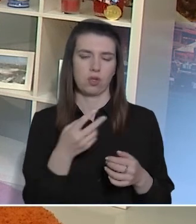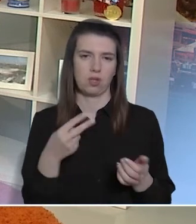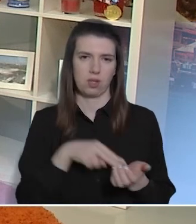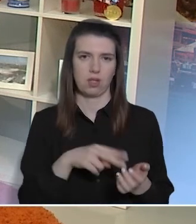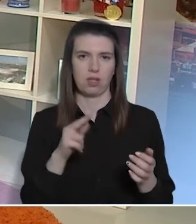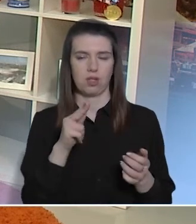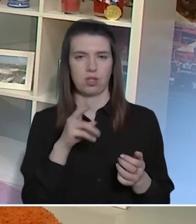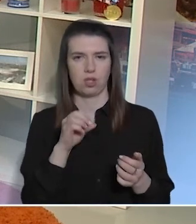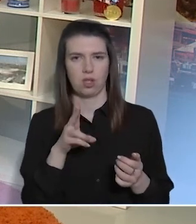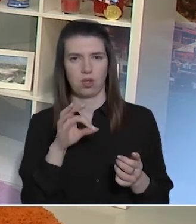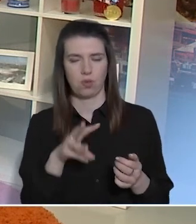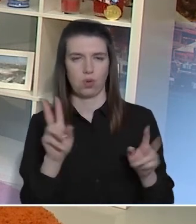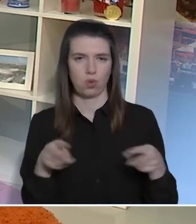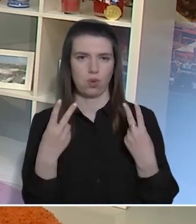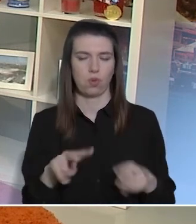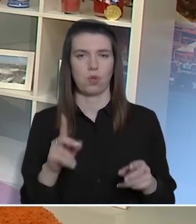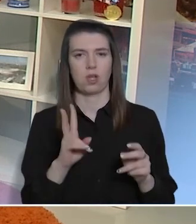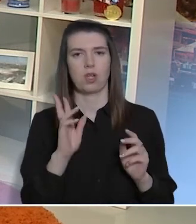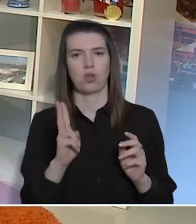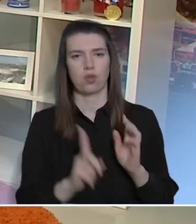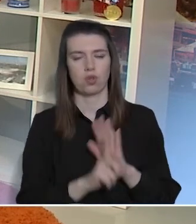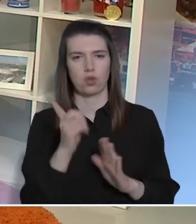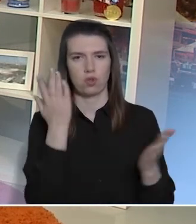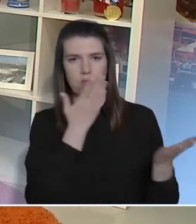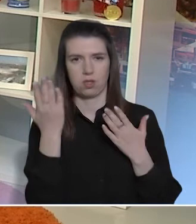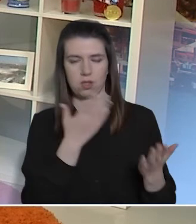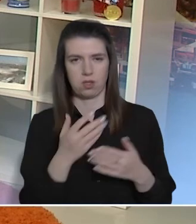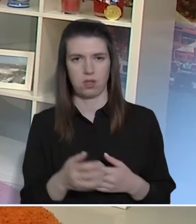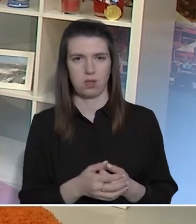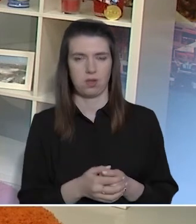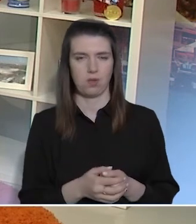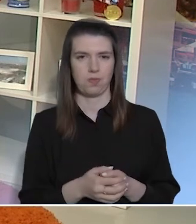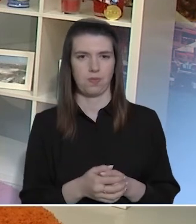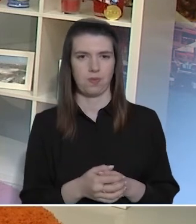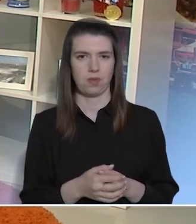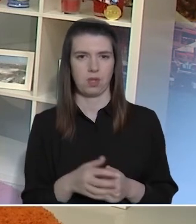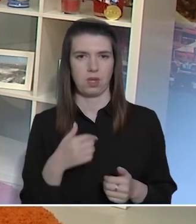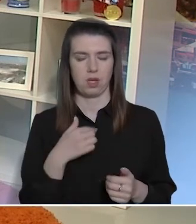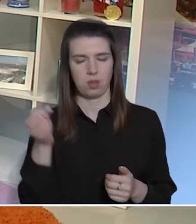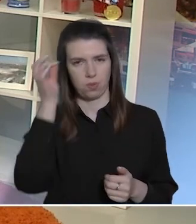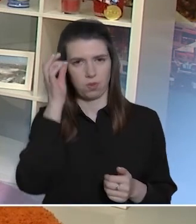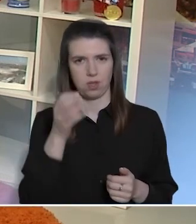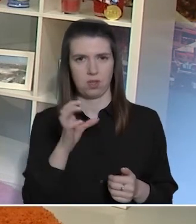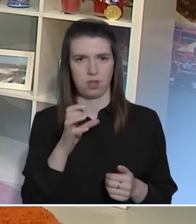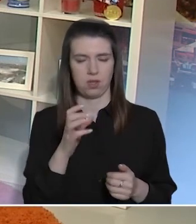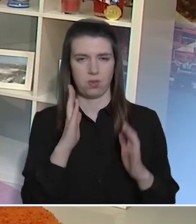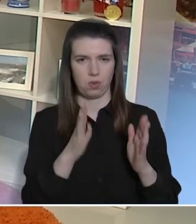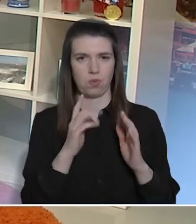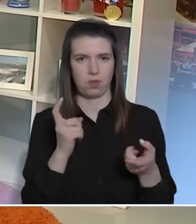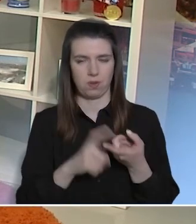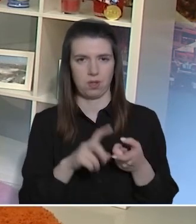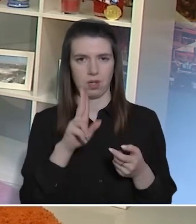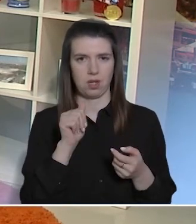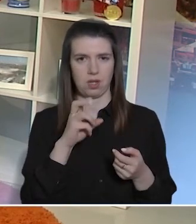стать членом вашего клуба. Да просто читать начнет. Это уже, мне кажется, будет достижение. Да, а я напоминаю, что с нами на прямой